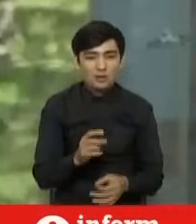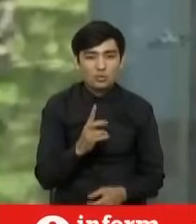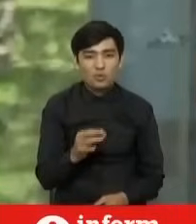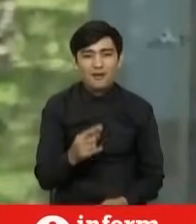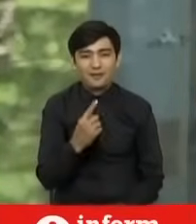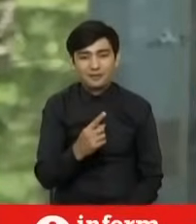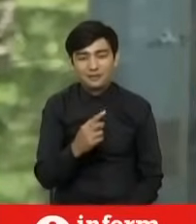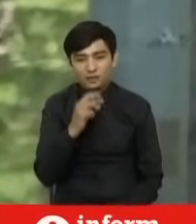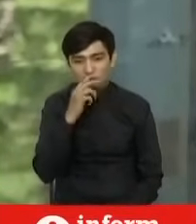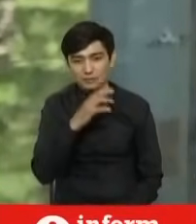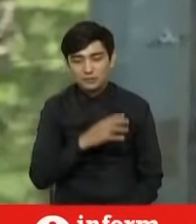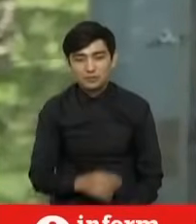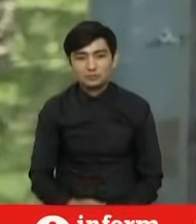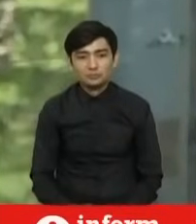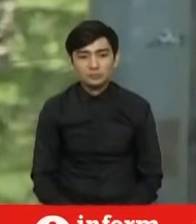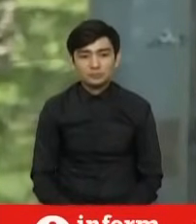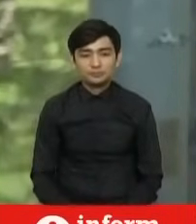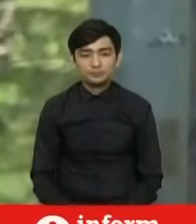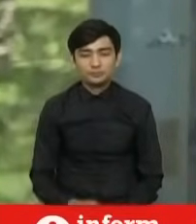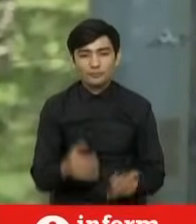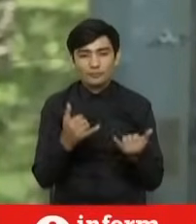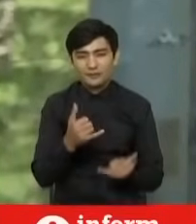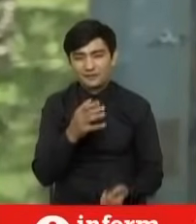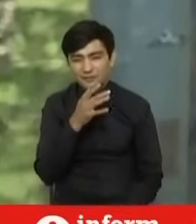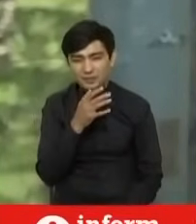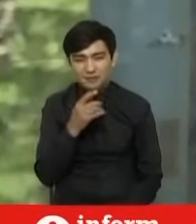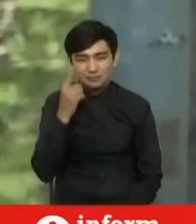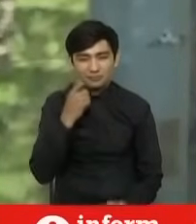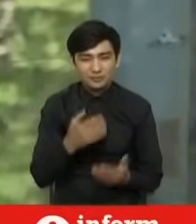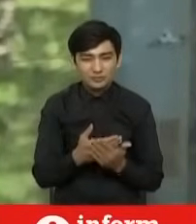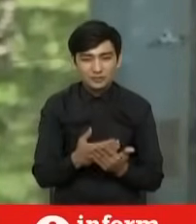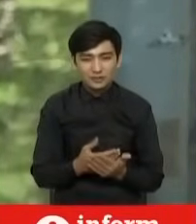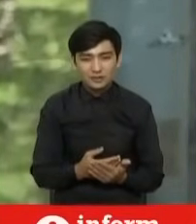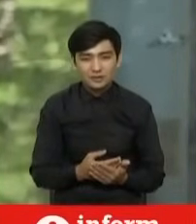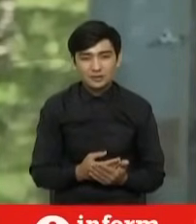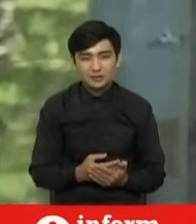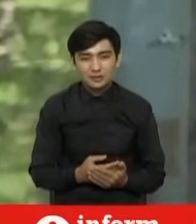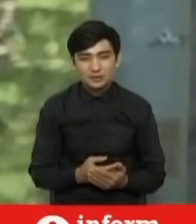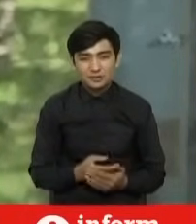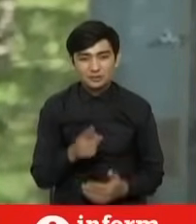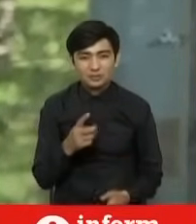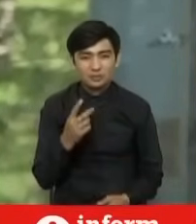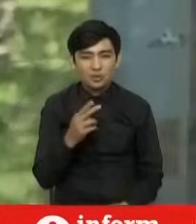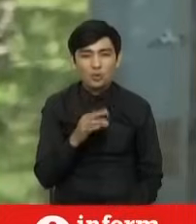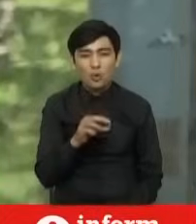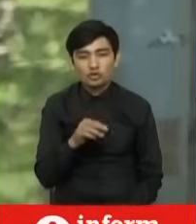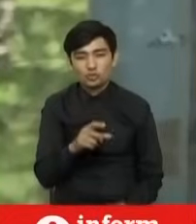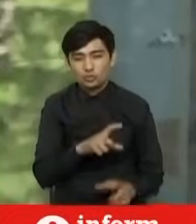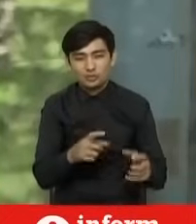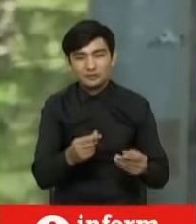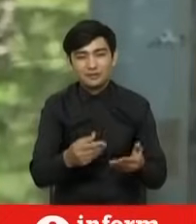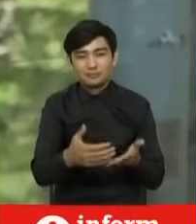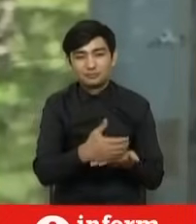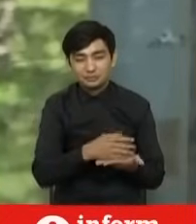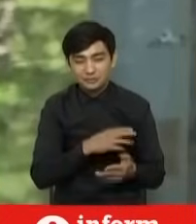В настоящее время, по поступившей информации, он привлек средства дольщиков, на это разрешение не имел.